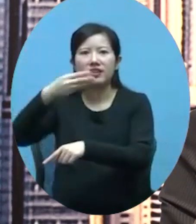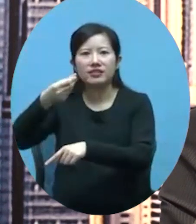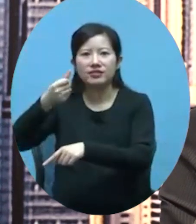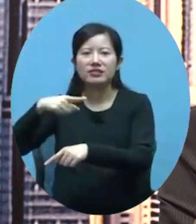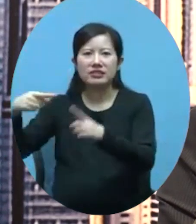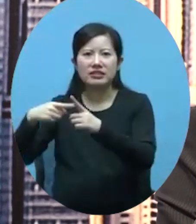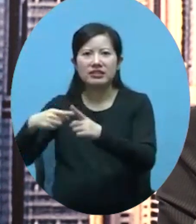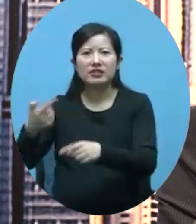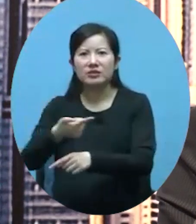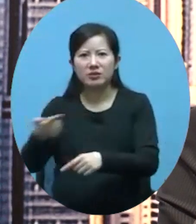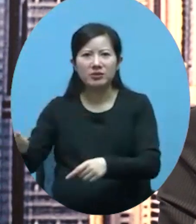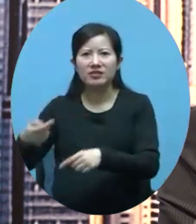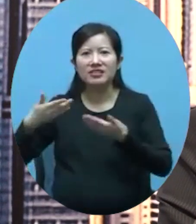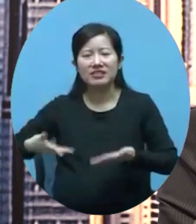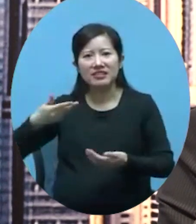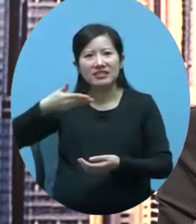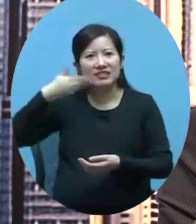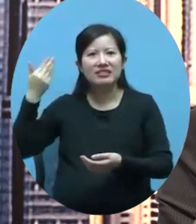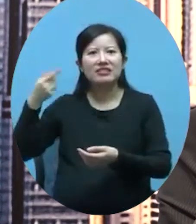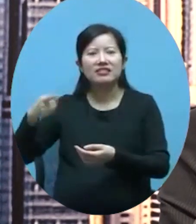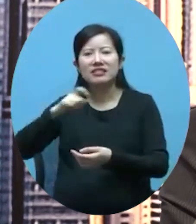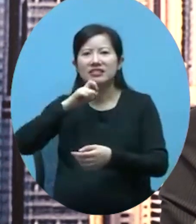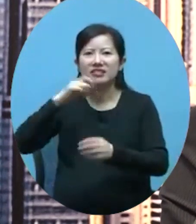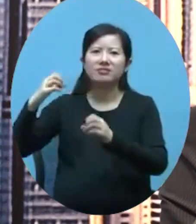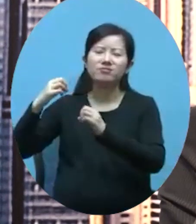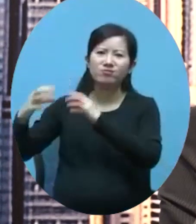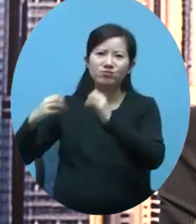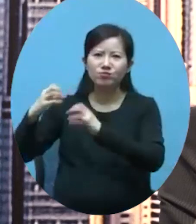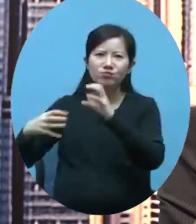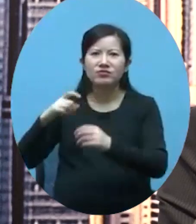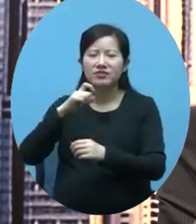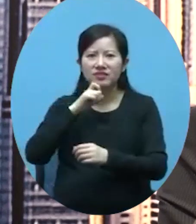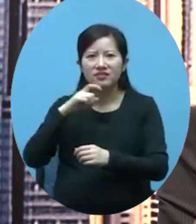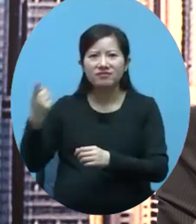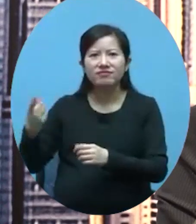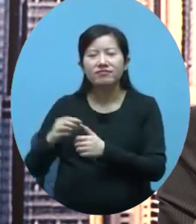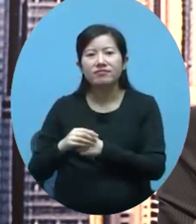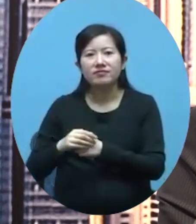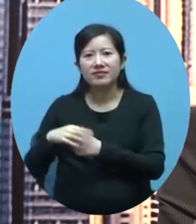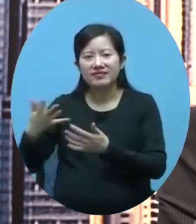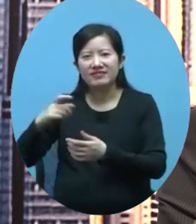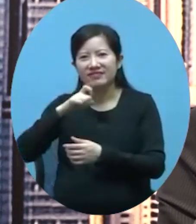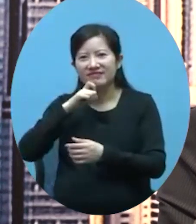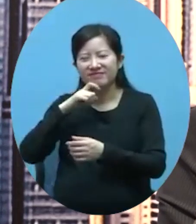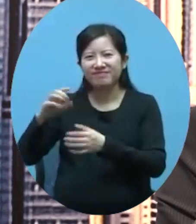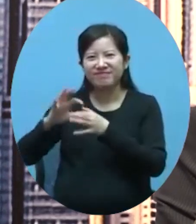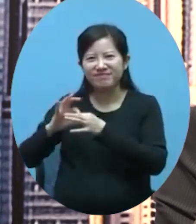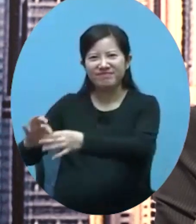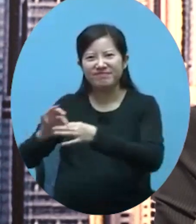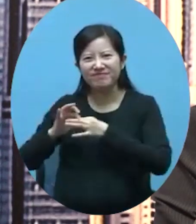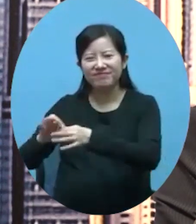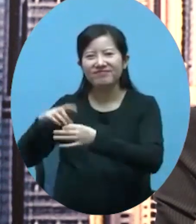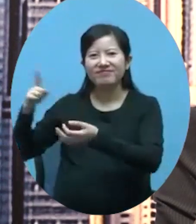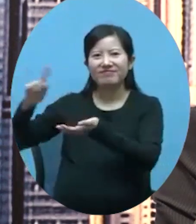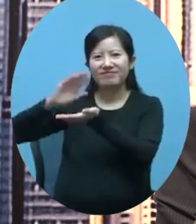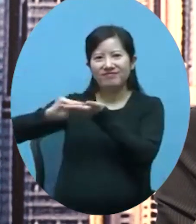都有重大事故中心都有谈过这个问题重大事故中心是会紧密地和这个卫生防御中